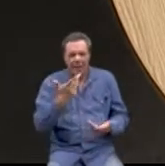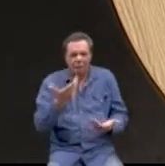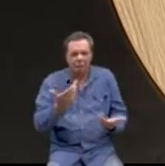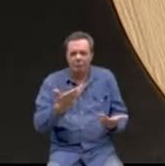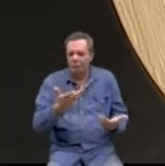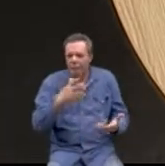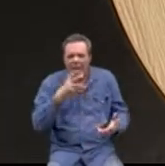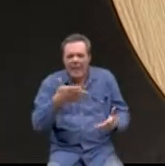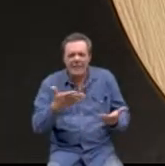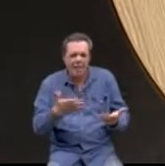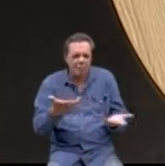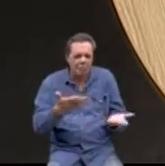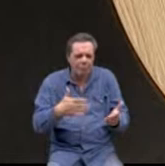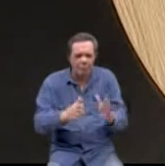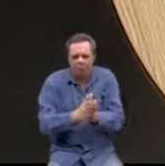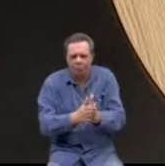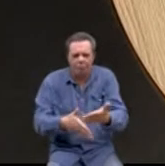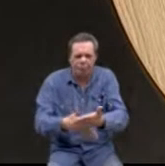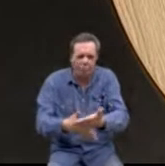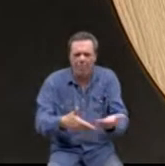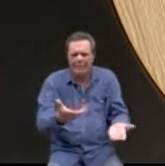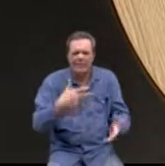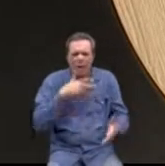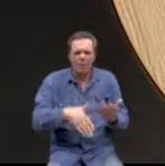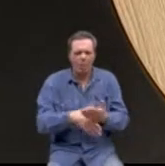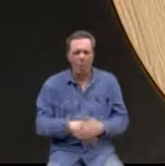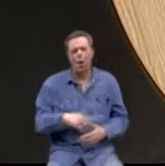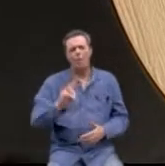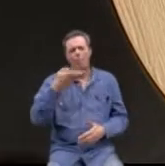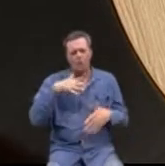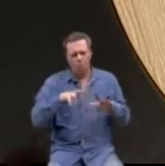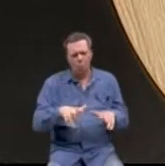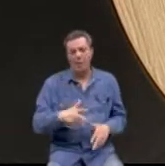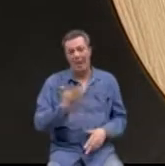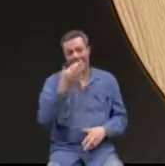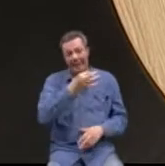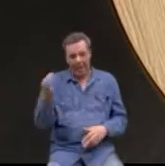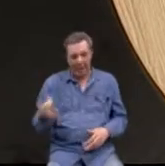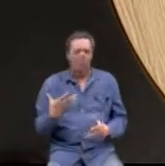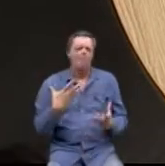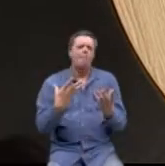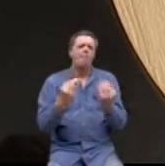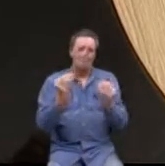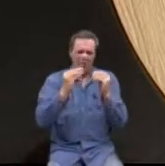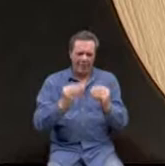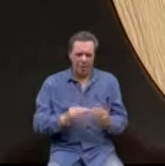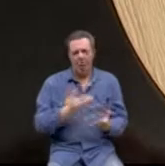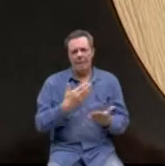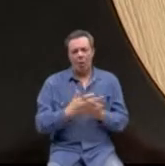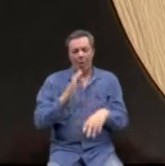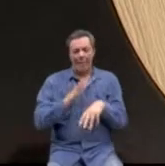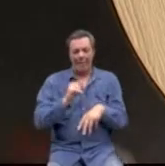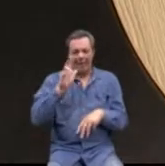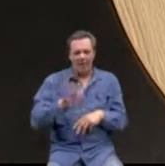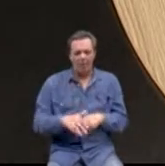treba. I tu ćemo onda isto i pozvati, znači, ljude na naredna tri dana koja su puna sadržaja. Pa tako petak